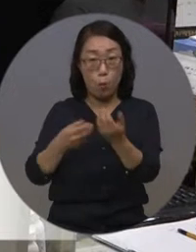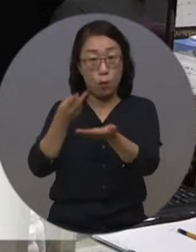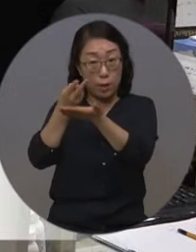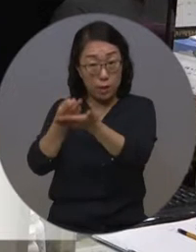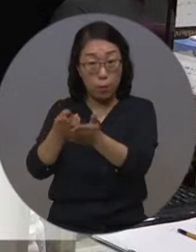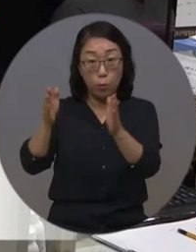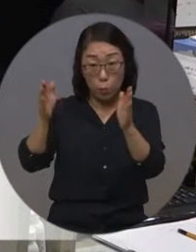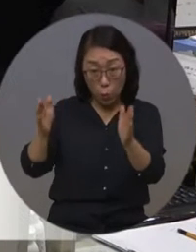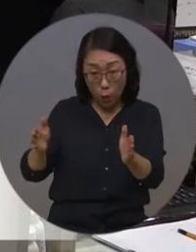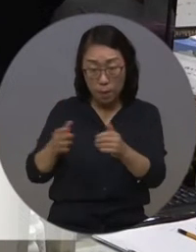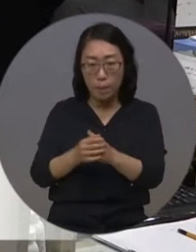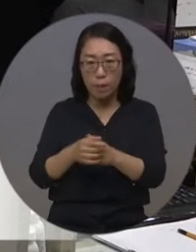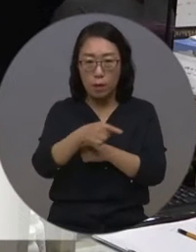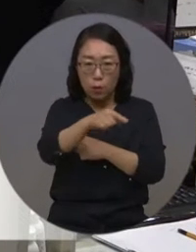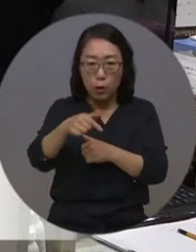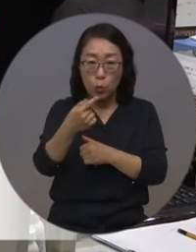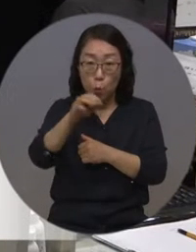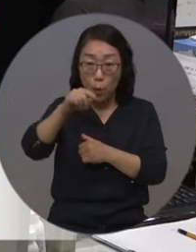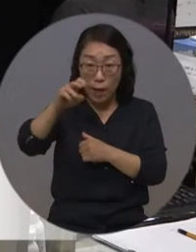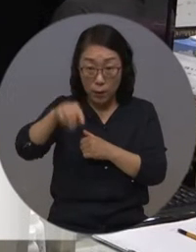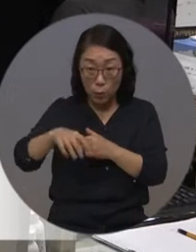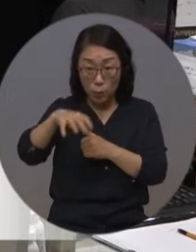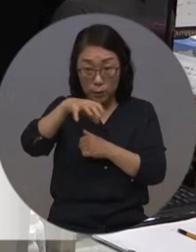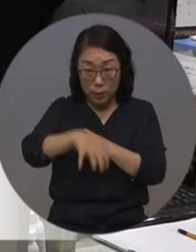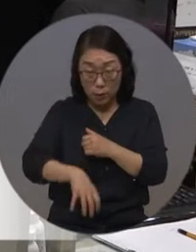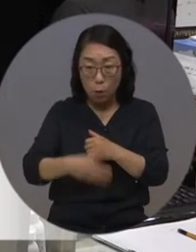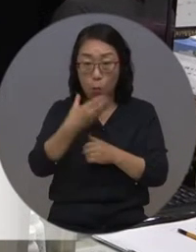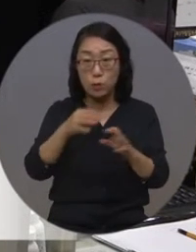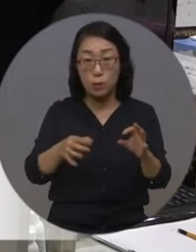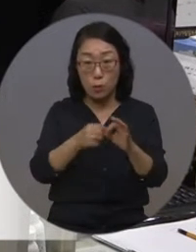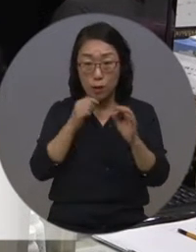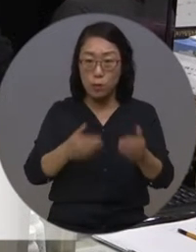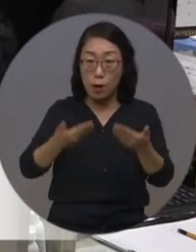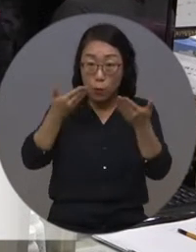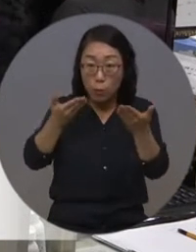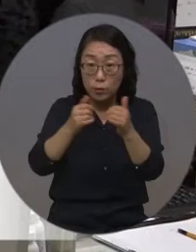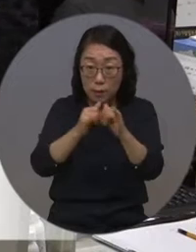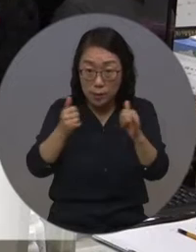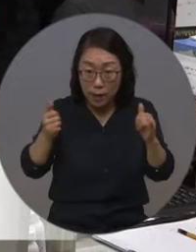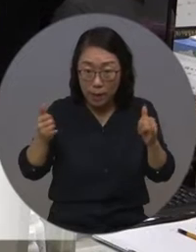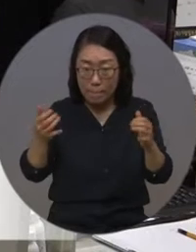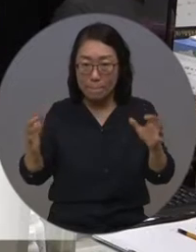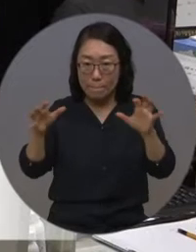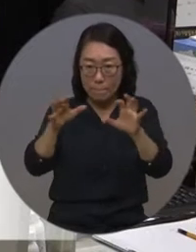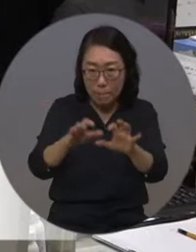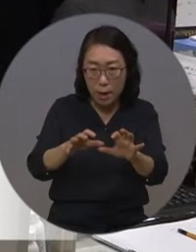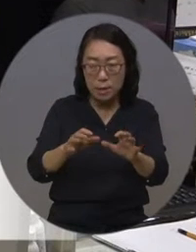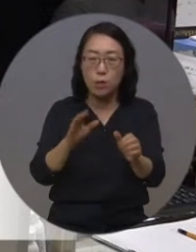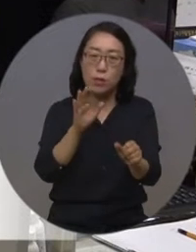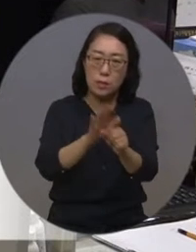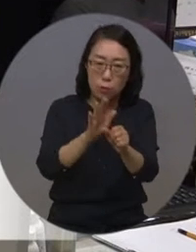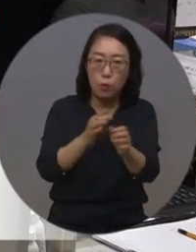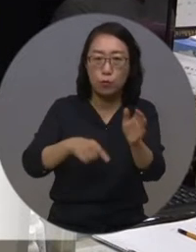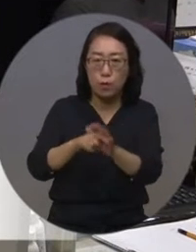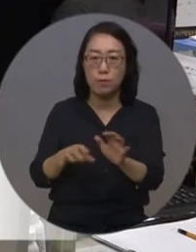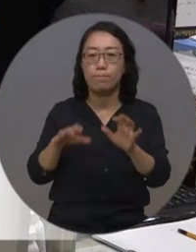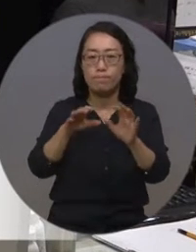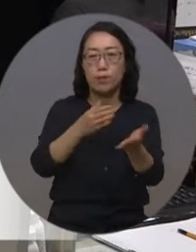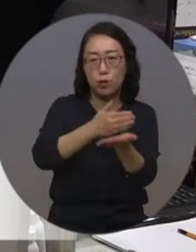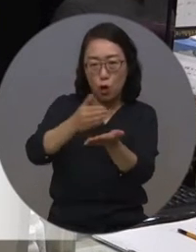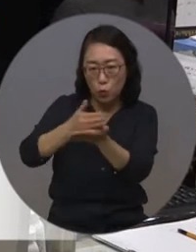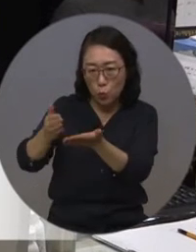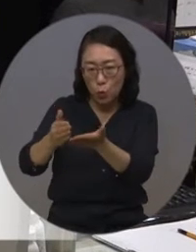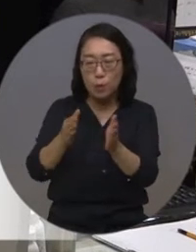받고 계시는 동안 녹양동 복지 관계자들과 자원봉사자들이 긴급 지원을 결정하고 집안